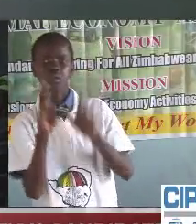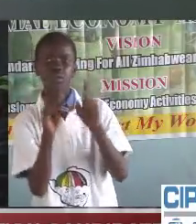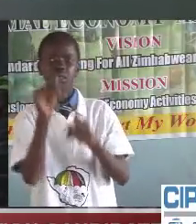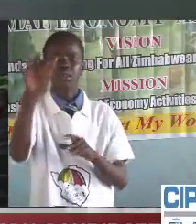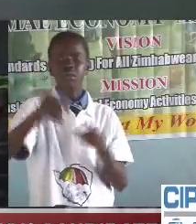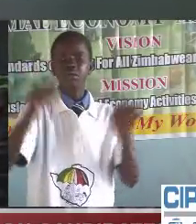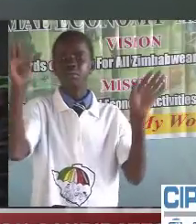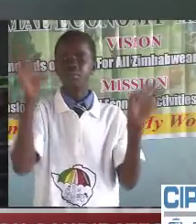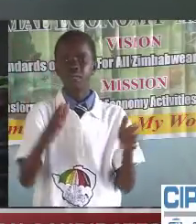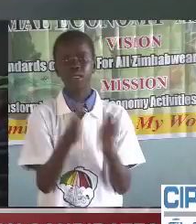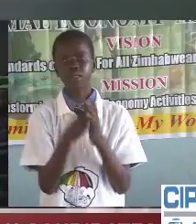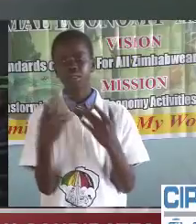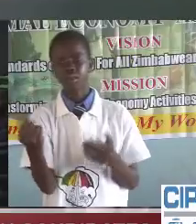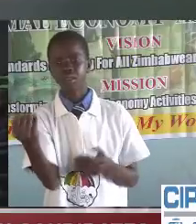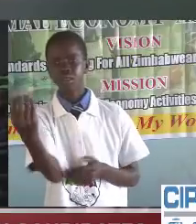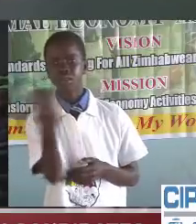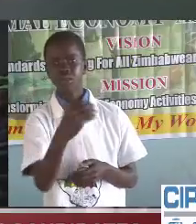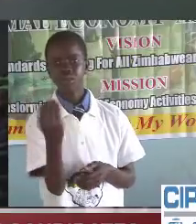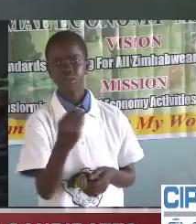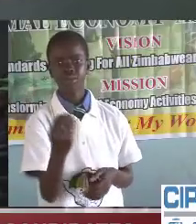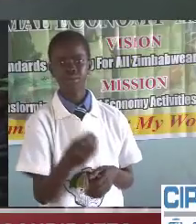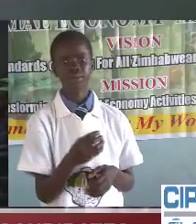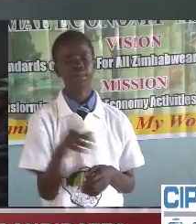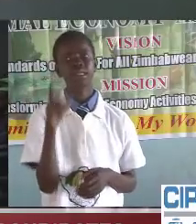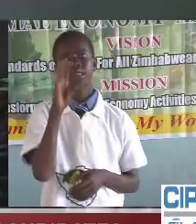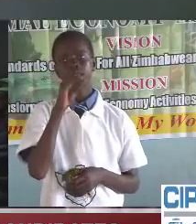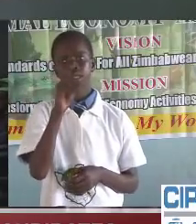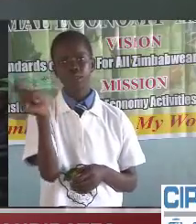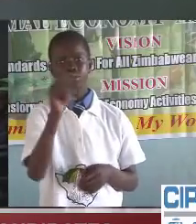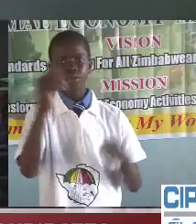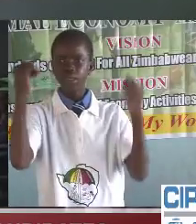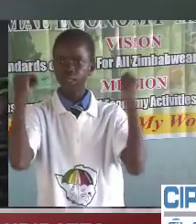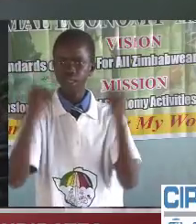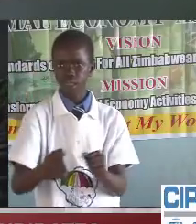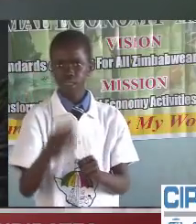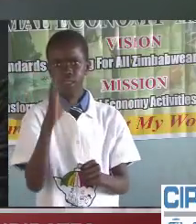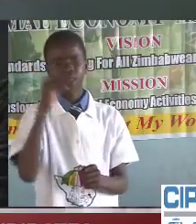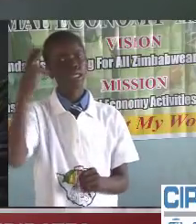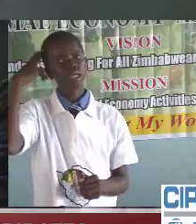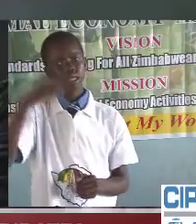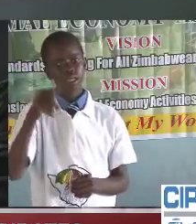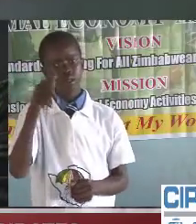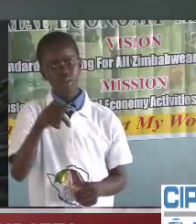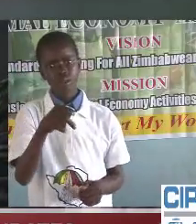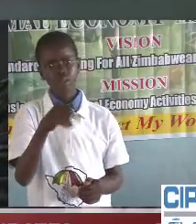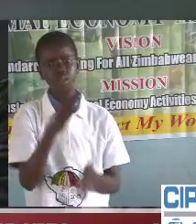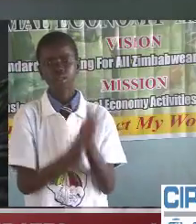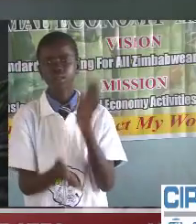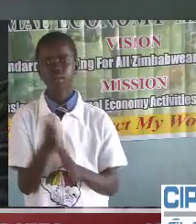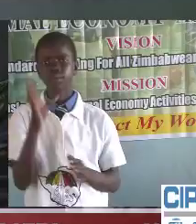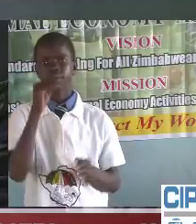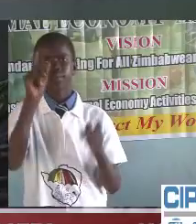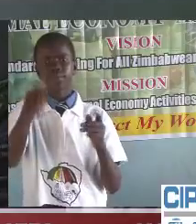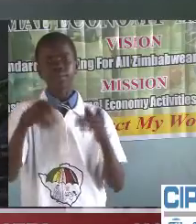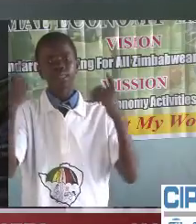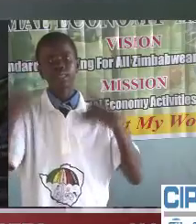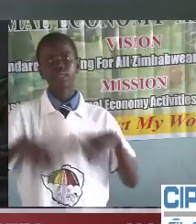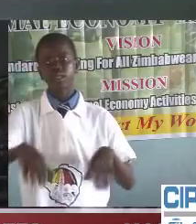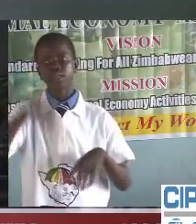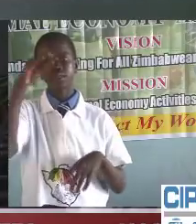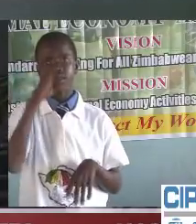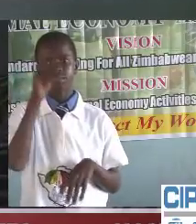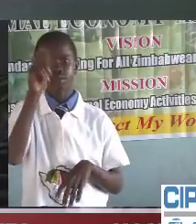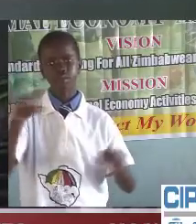imi makanselas muri kuda kupinda muri kunyatsa kunzwisisa here zviri kutaurwa nechimiro ichi chokuti Zimbabwe is open